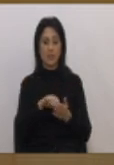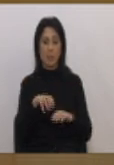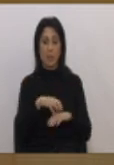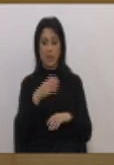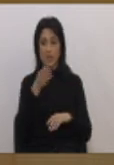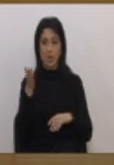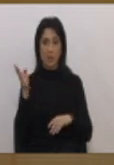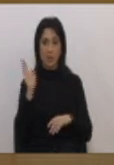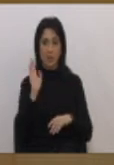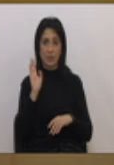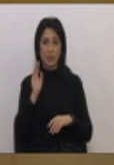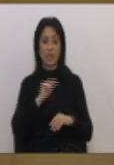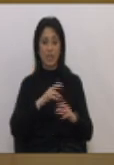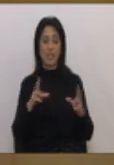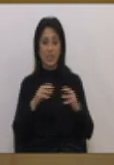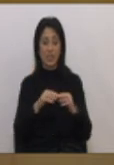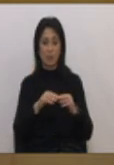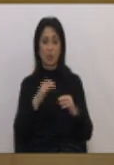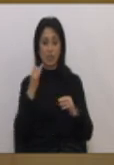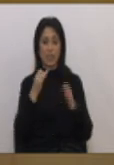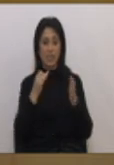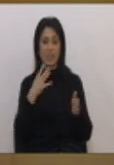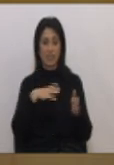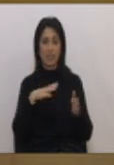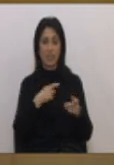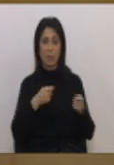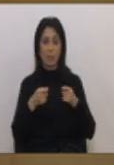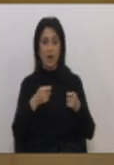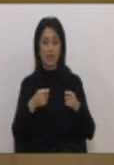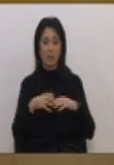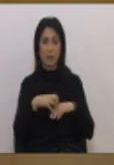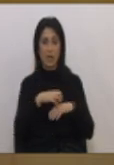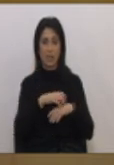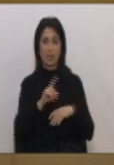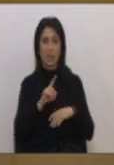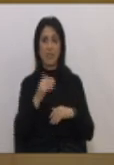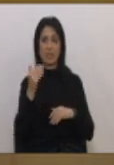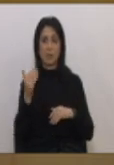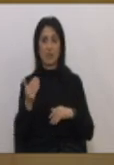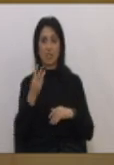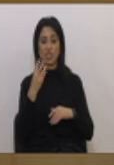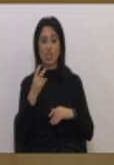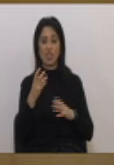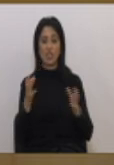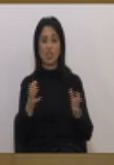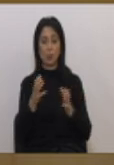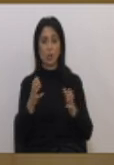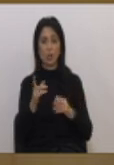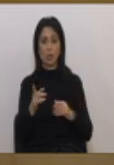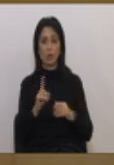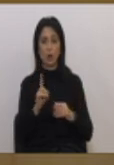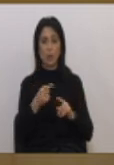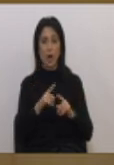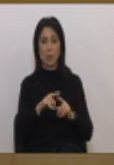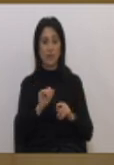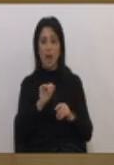პარტიებს ითანამშრომლონ ქვეყნის ინტერესებისათვის მმართველ პარტიასთან, რაც მათ შანსს შეუნარჩუნებს, რომ